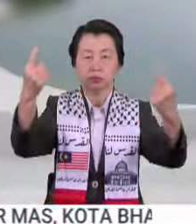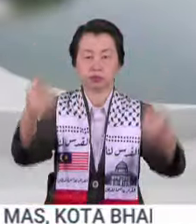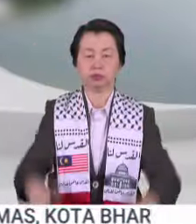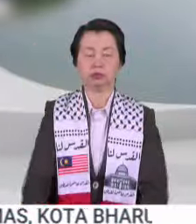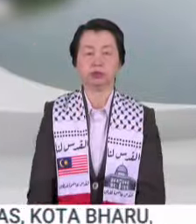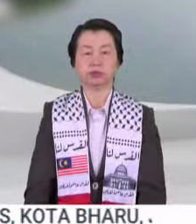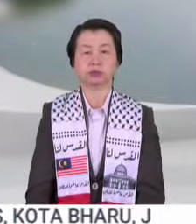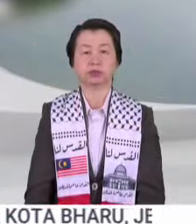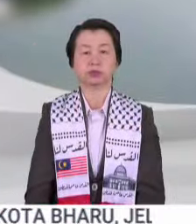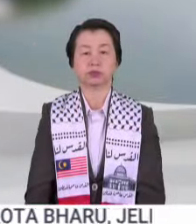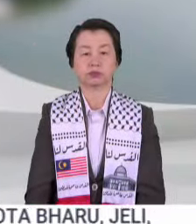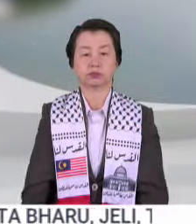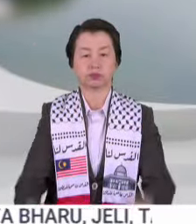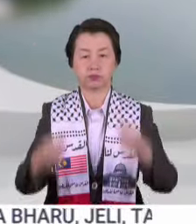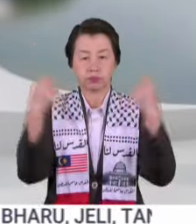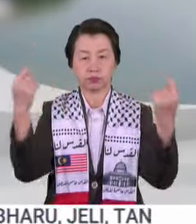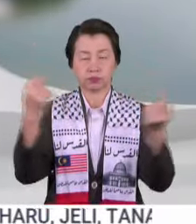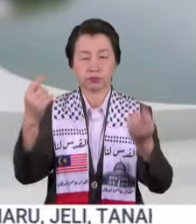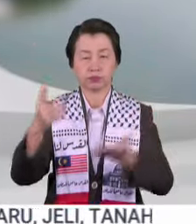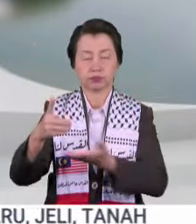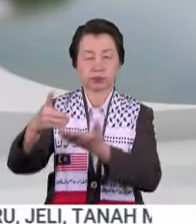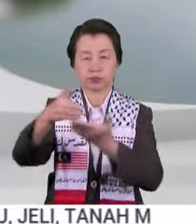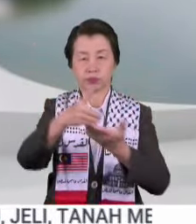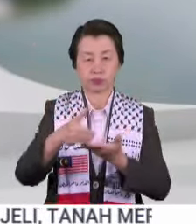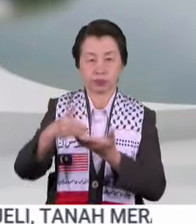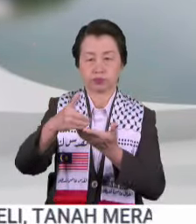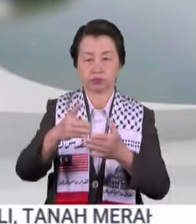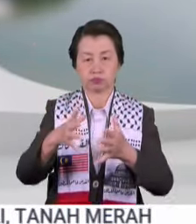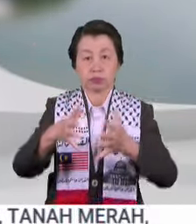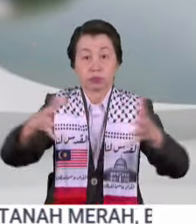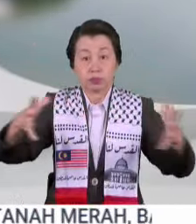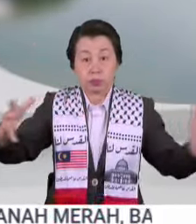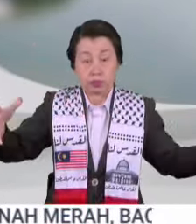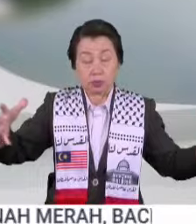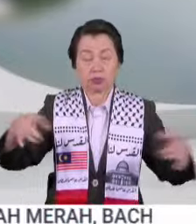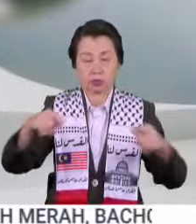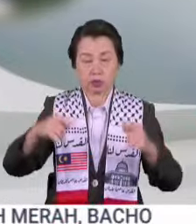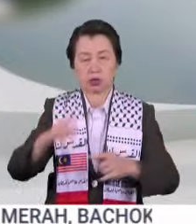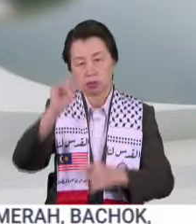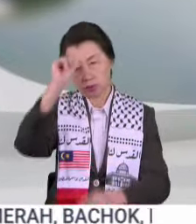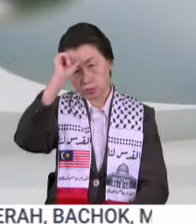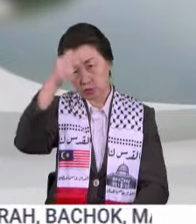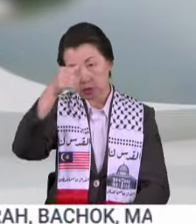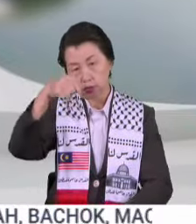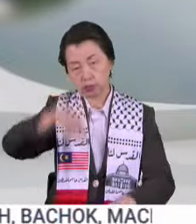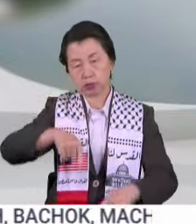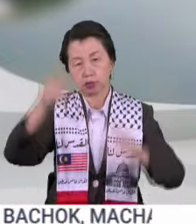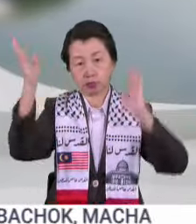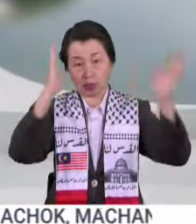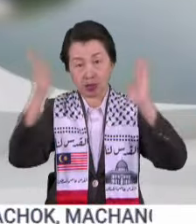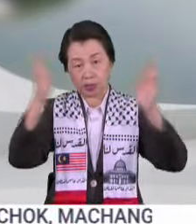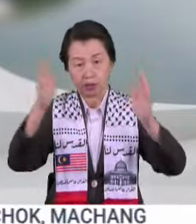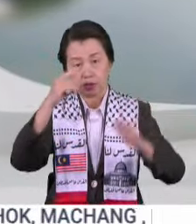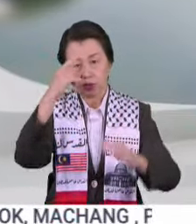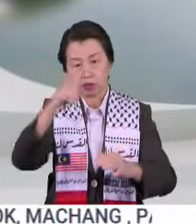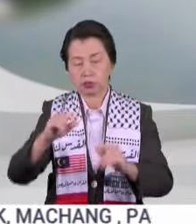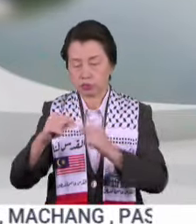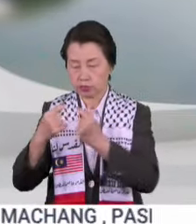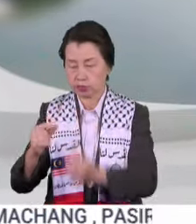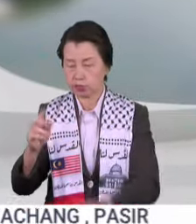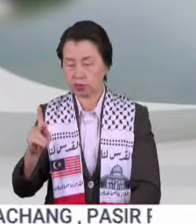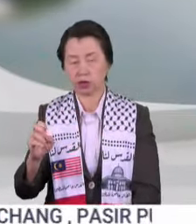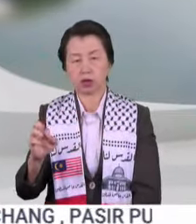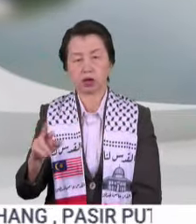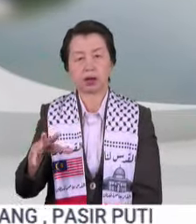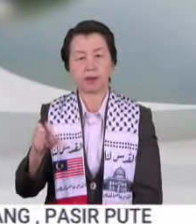berjaya perayaan di pavali merupakan antara perayaan terbesar yang diraikan penganut Hindu di negara ini bagi keluarga Ramis nagayah